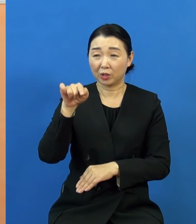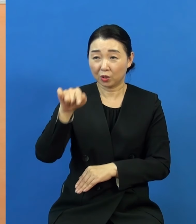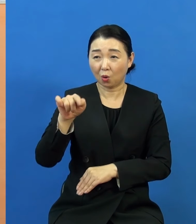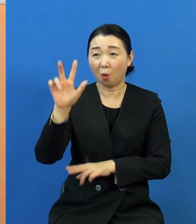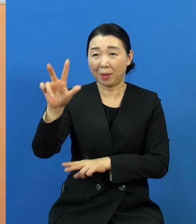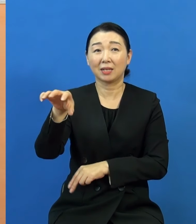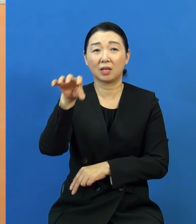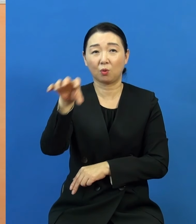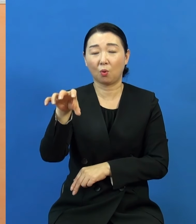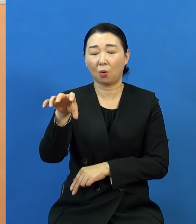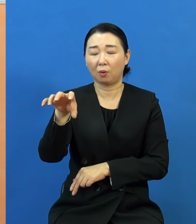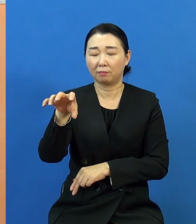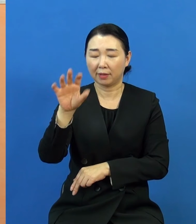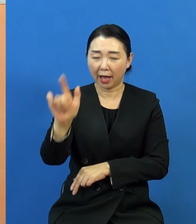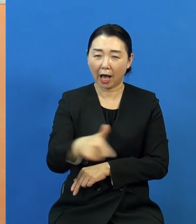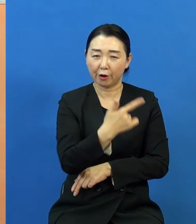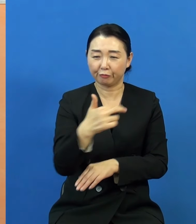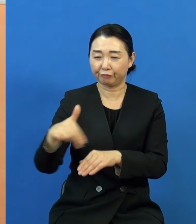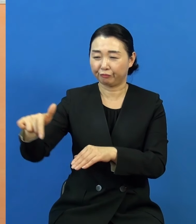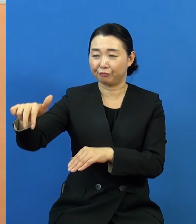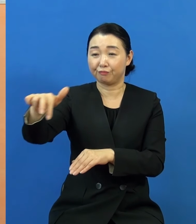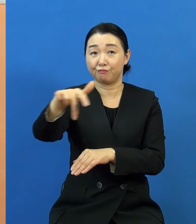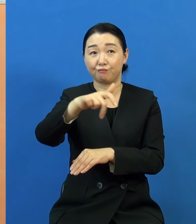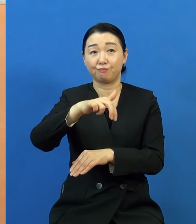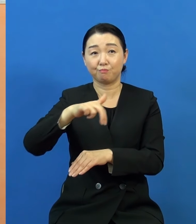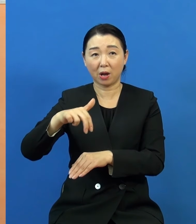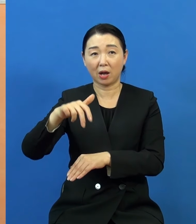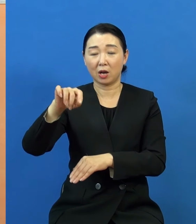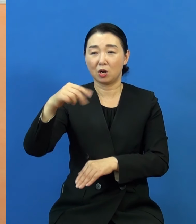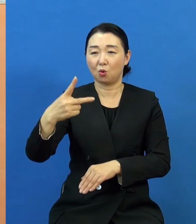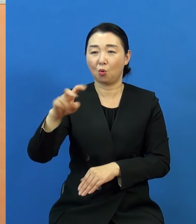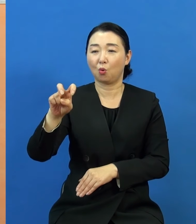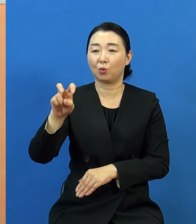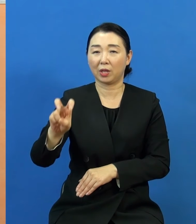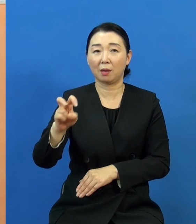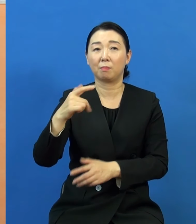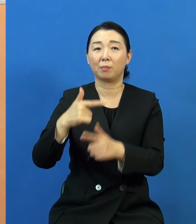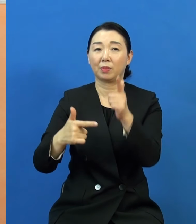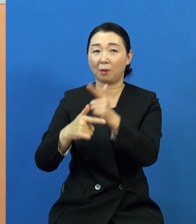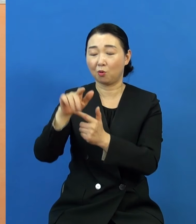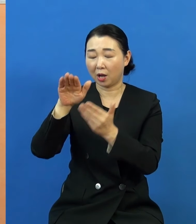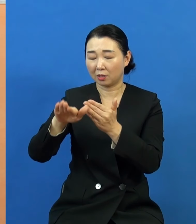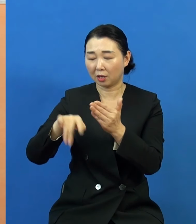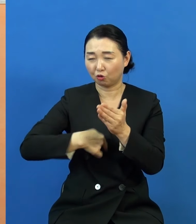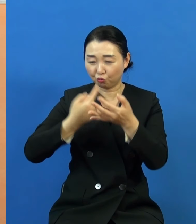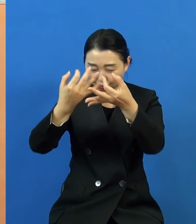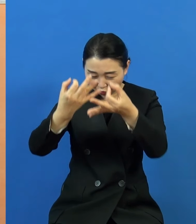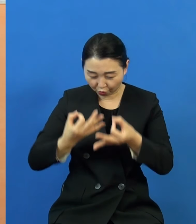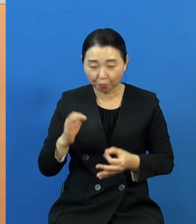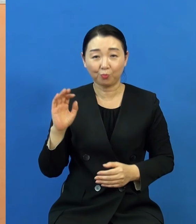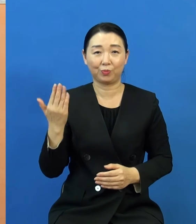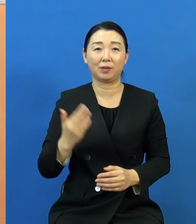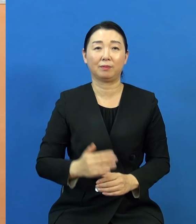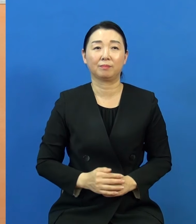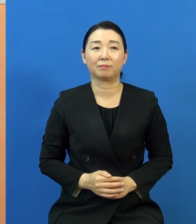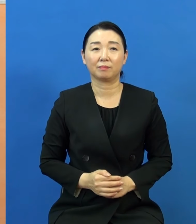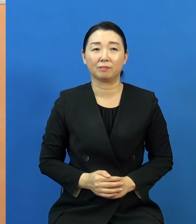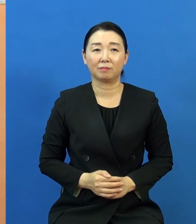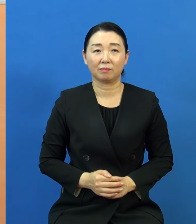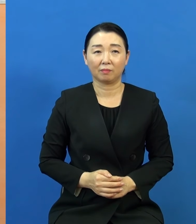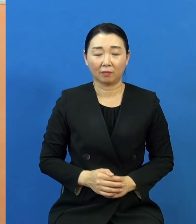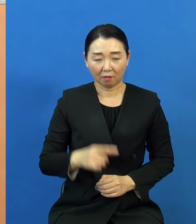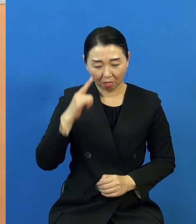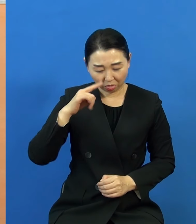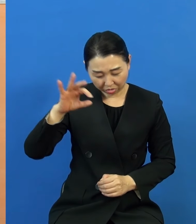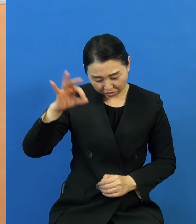하룻길을 걸어와서 그는 로뎀나무 아래에서 스스로 자신의 몰골을 돌아보게 됩니다. 초라한